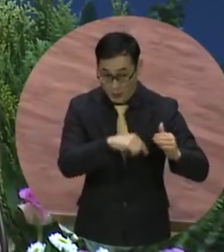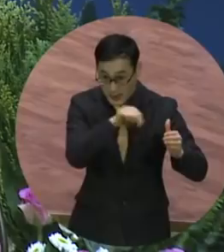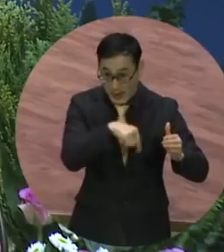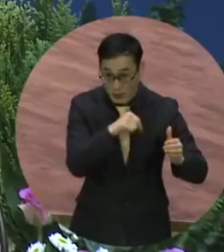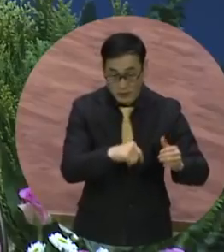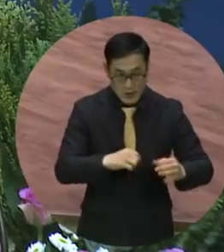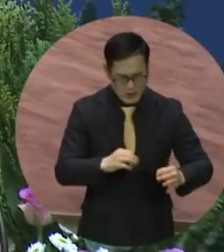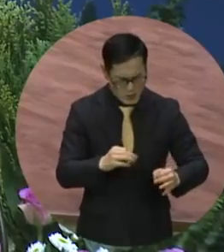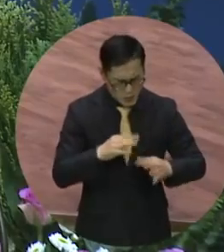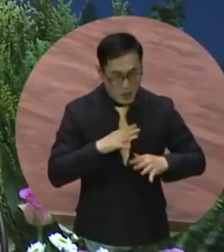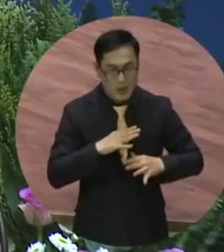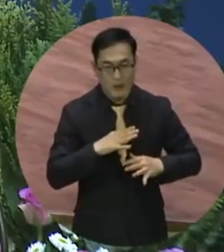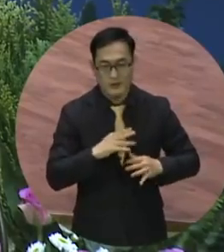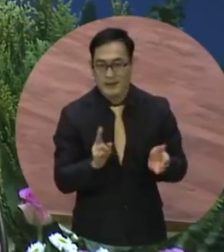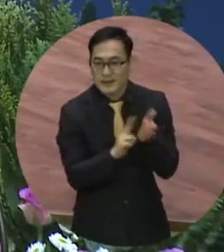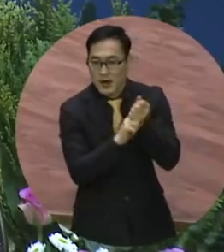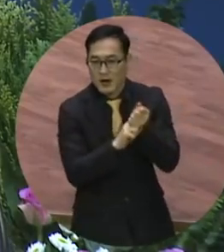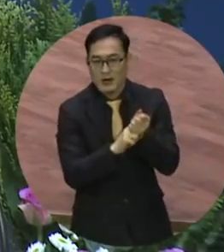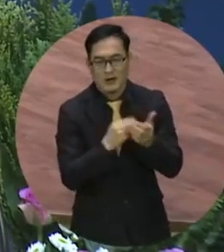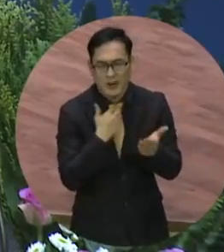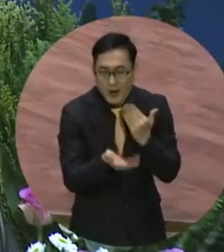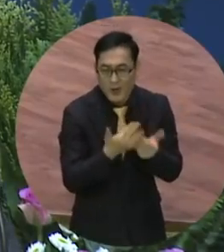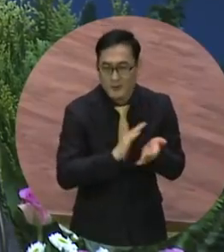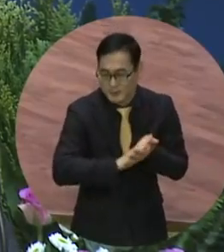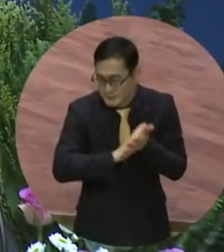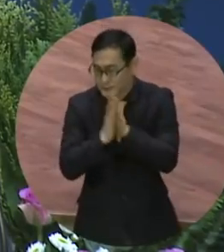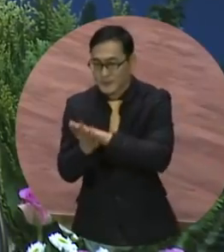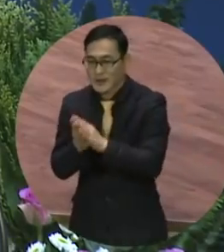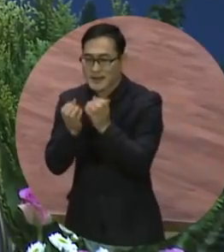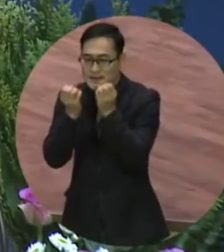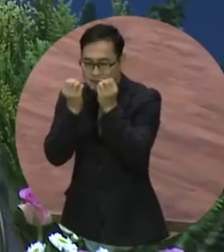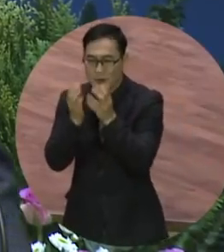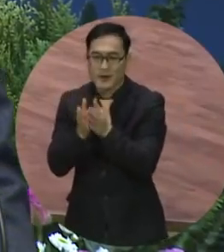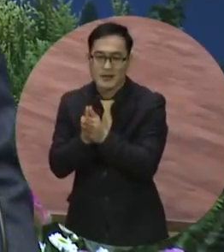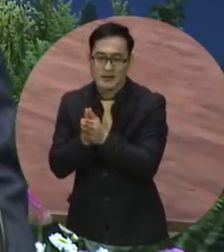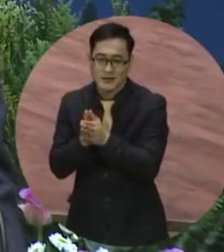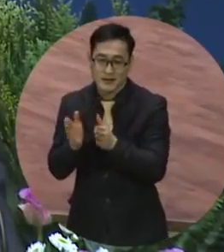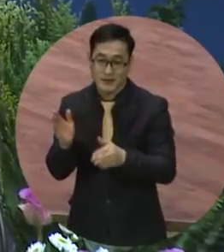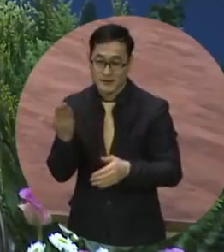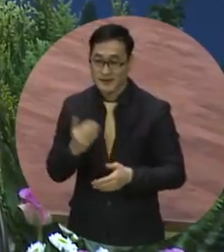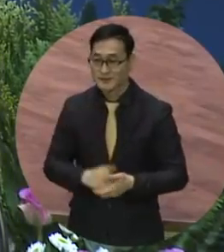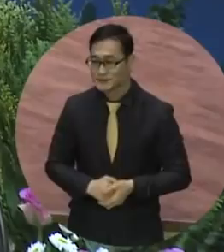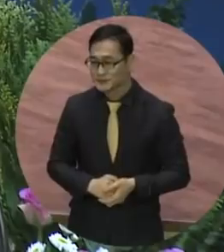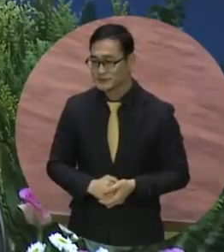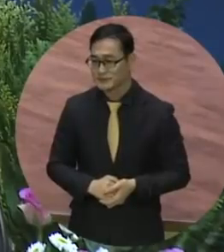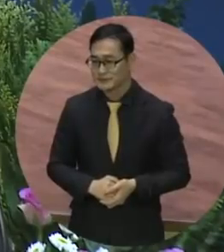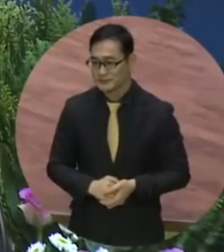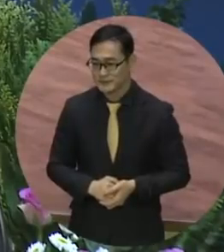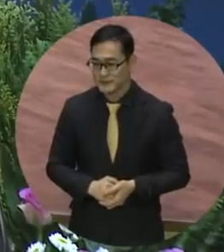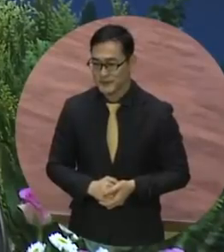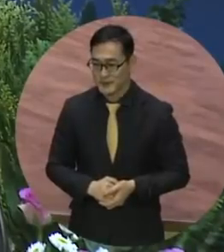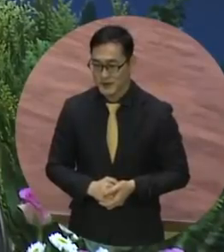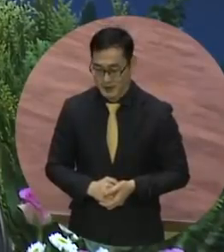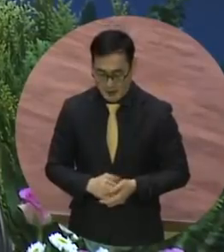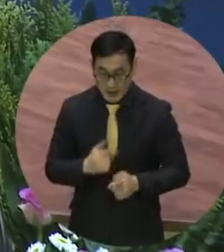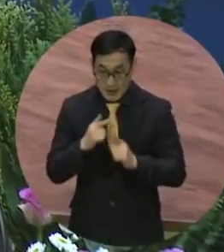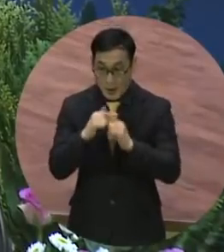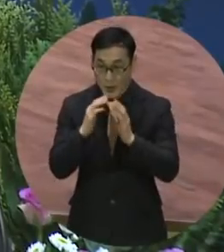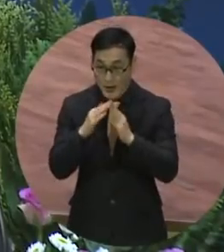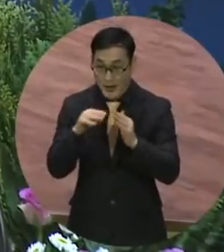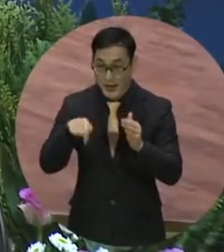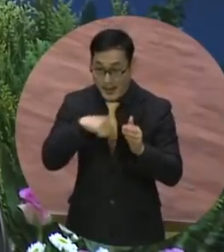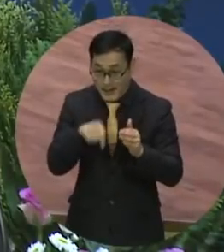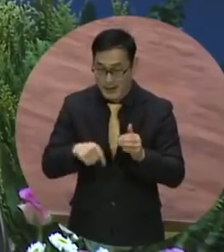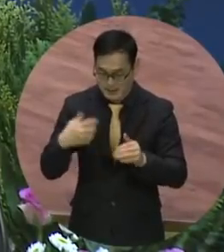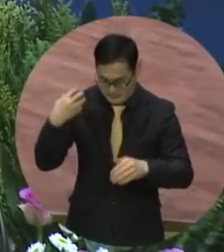거예요. 또 예수님의 제자들이 부활의 증인으로 교회사 전면에 이제 등장하게 되는 문 역할을